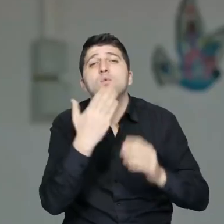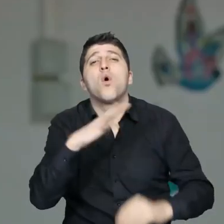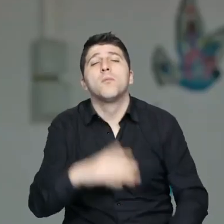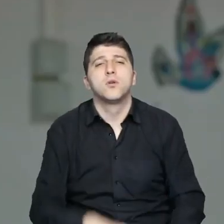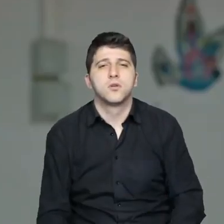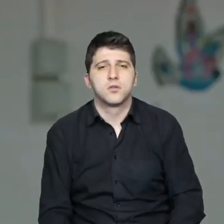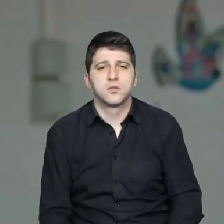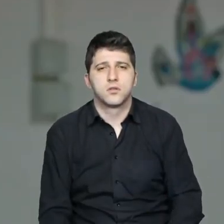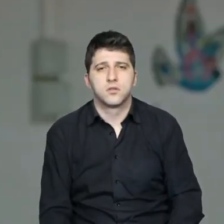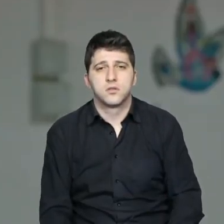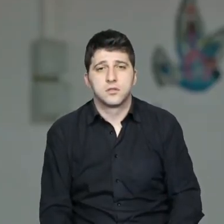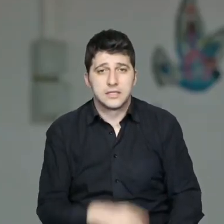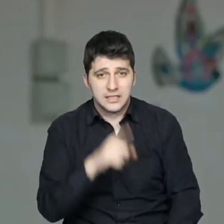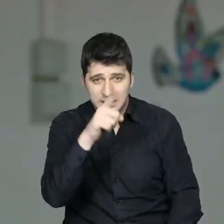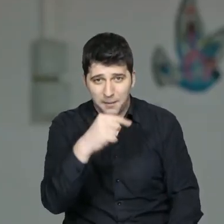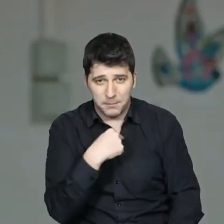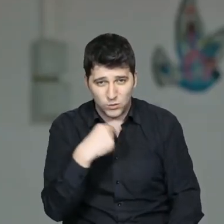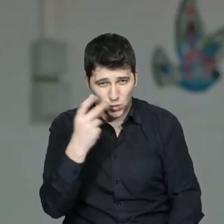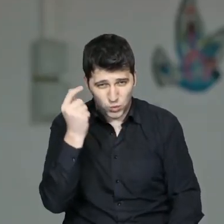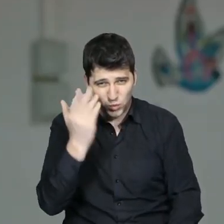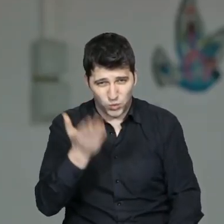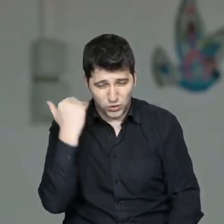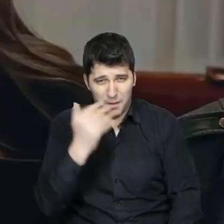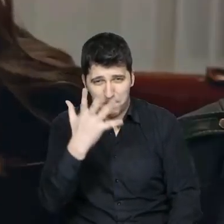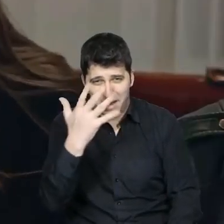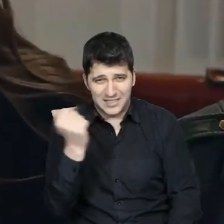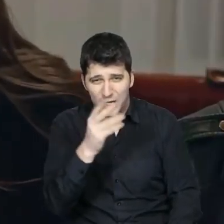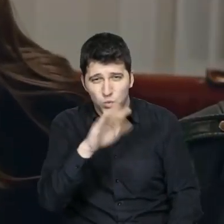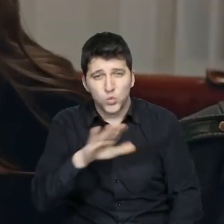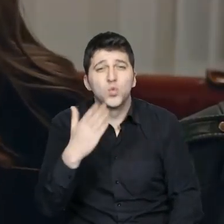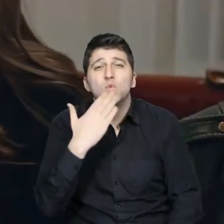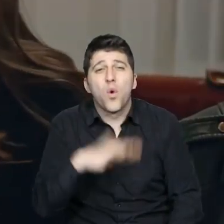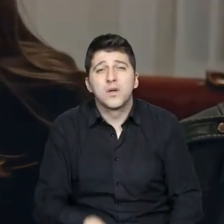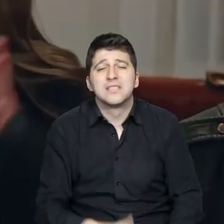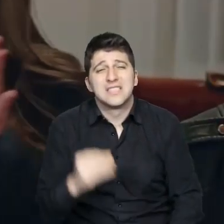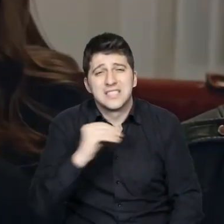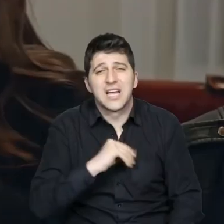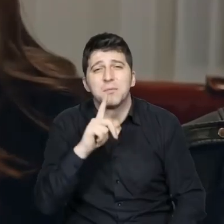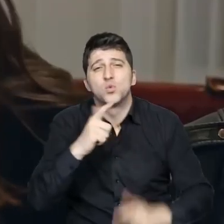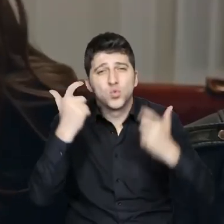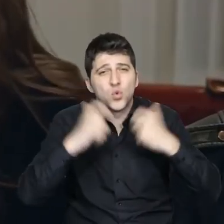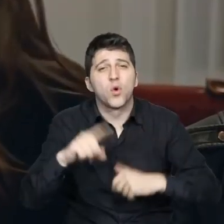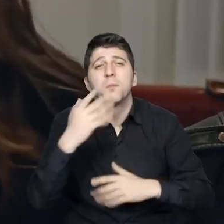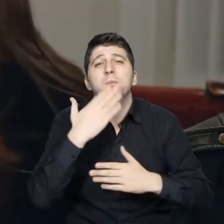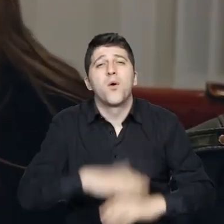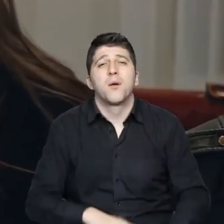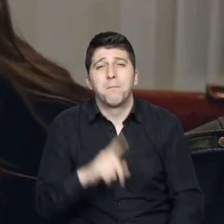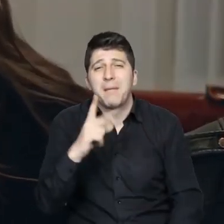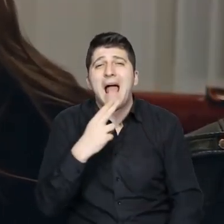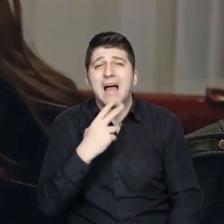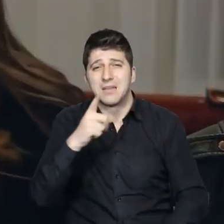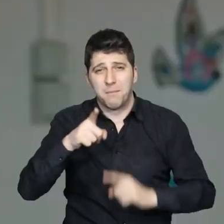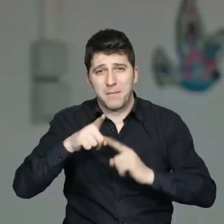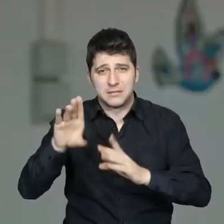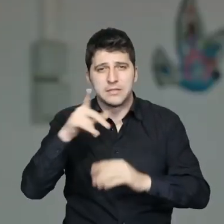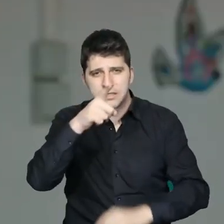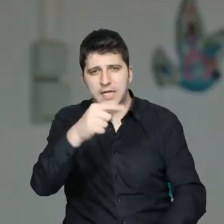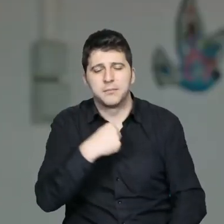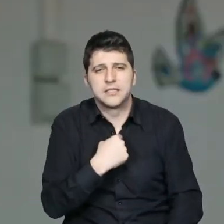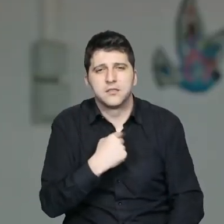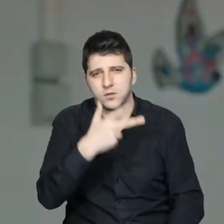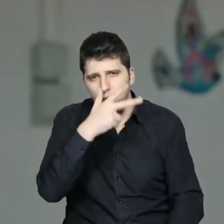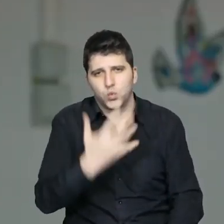yok. Sen bizi unutup sanki 5 tane çocuğun yok, sanki hiçbir sorumluluğun yok, bir kadının peşine gidip sen de bizi